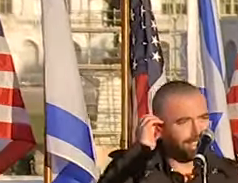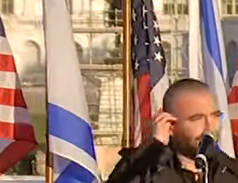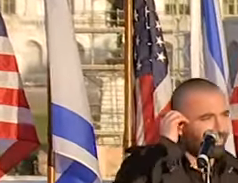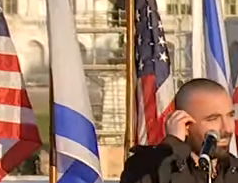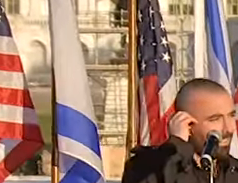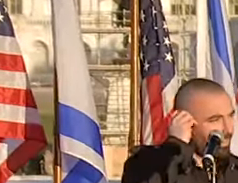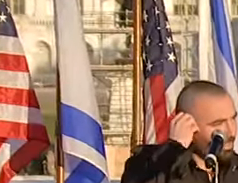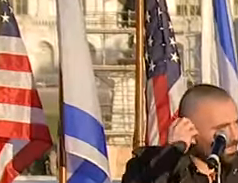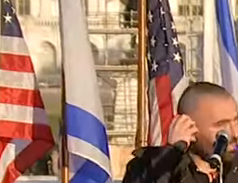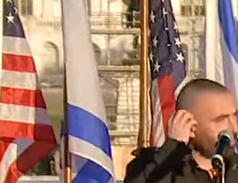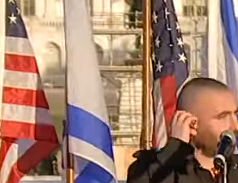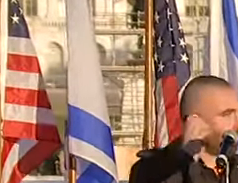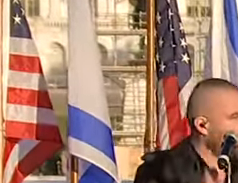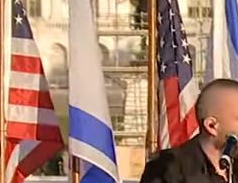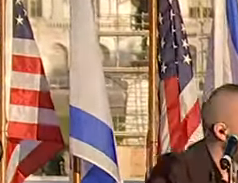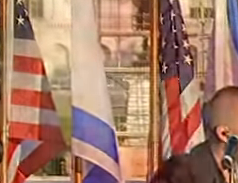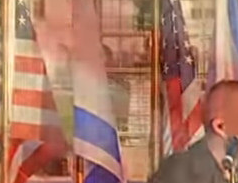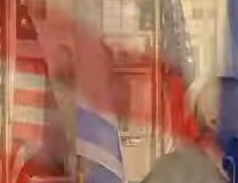אחד.